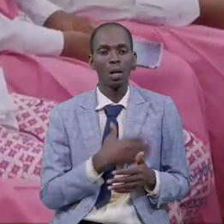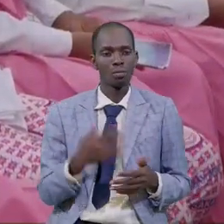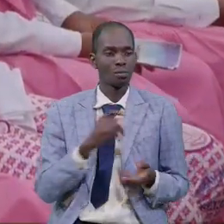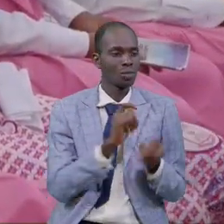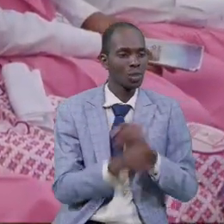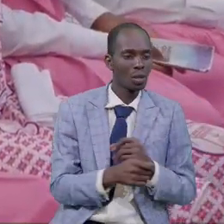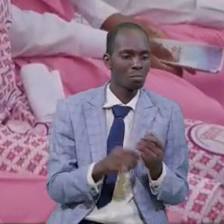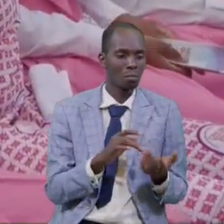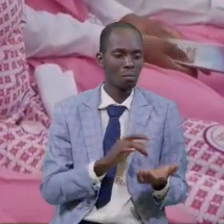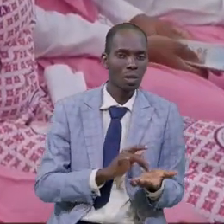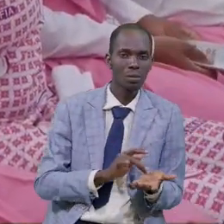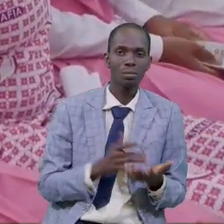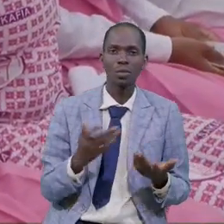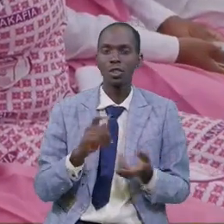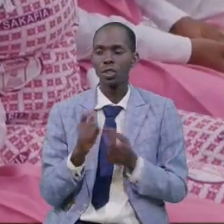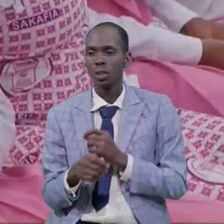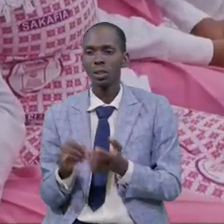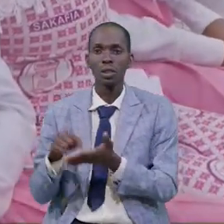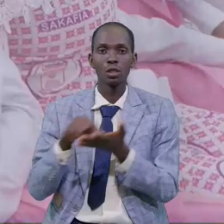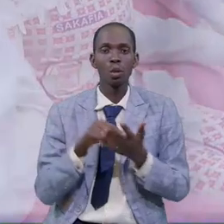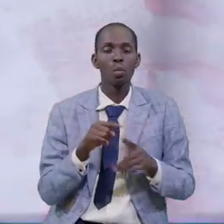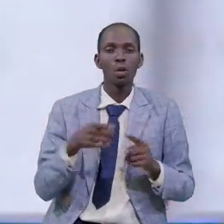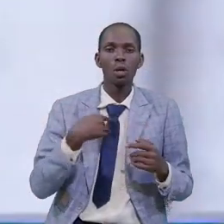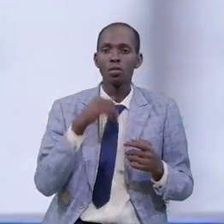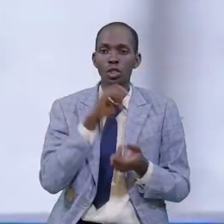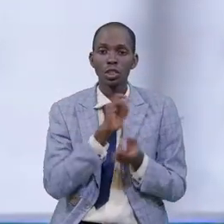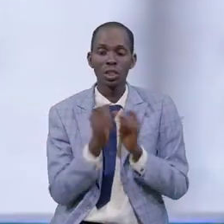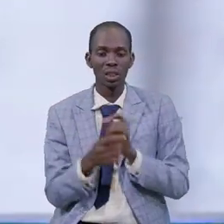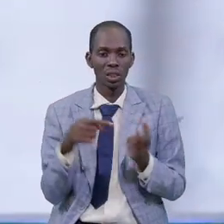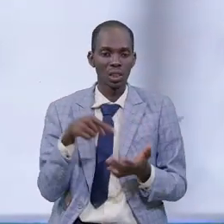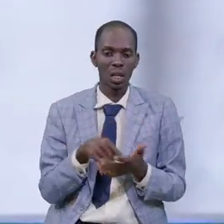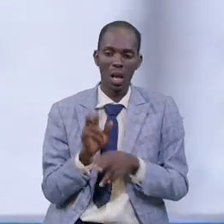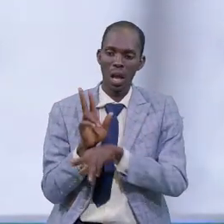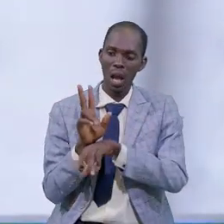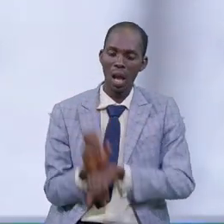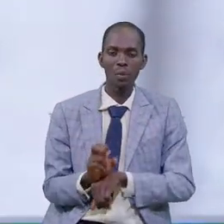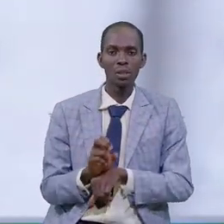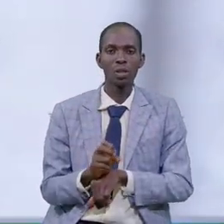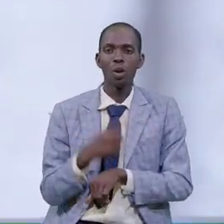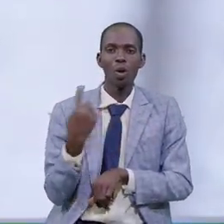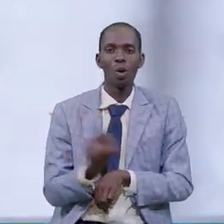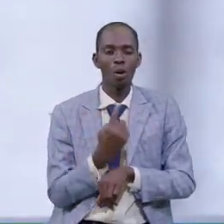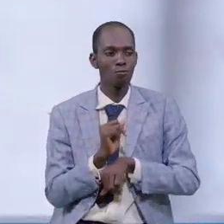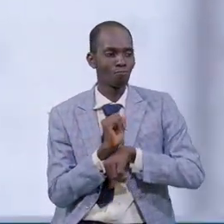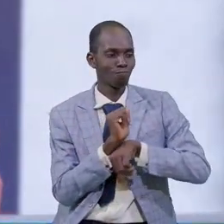changer cela. Mais tu n'as pas changé telle habitude. Fouler aux pieds les autres